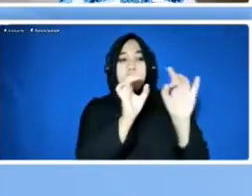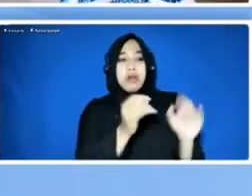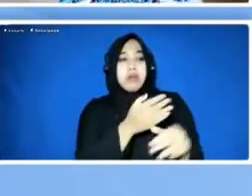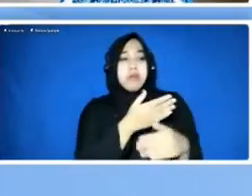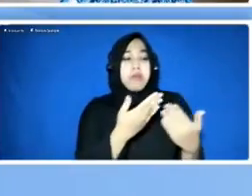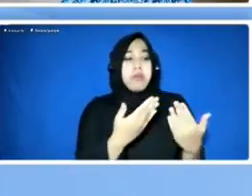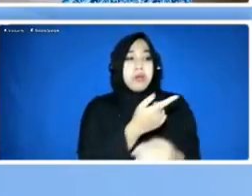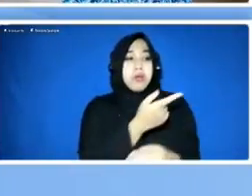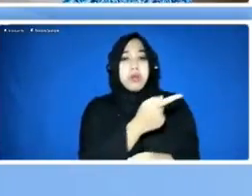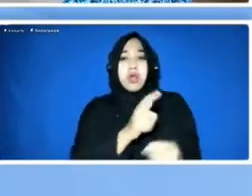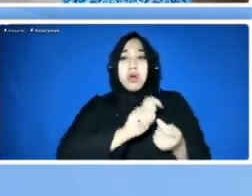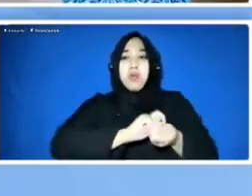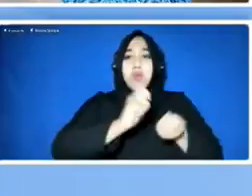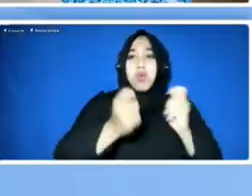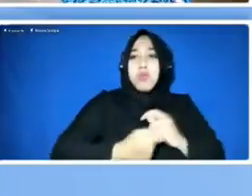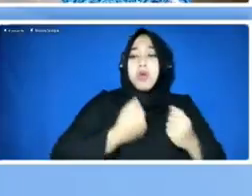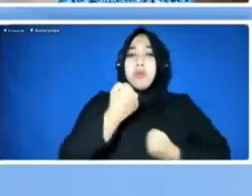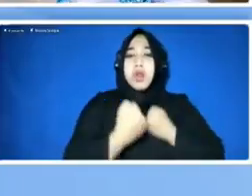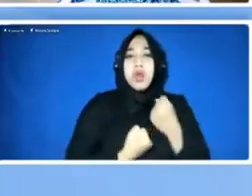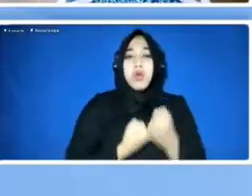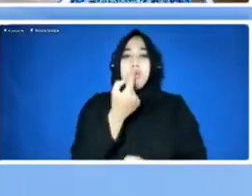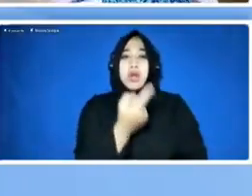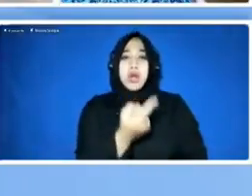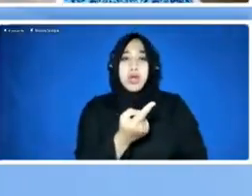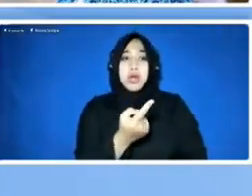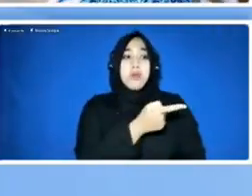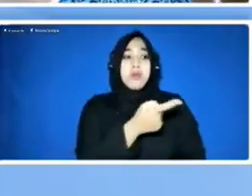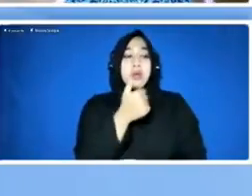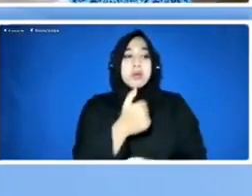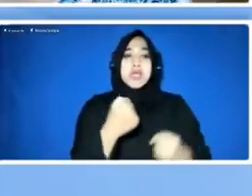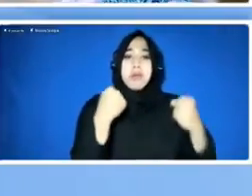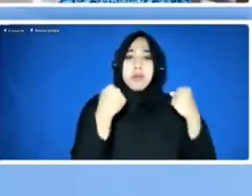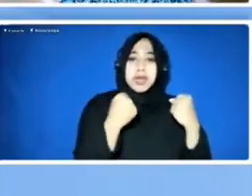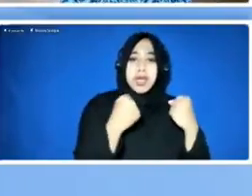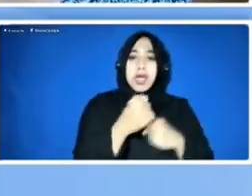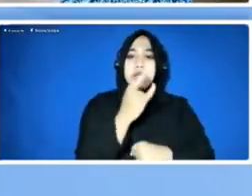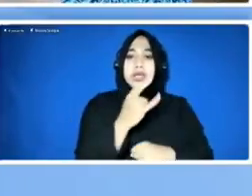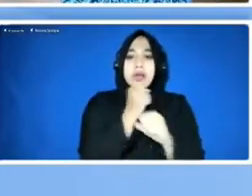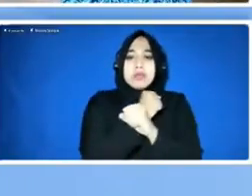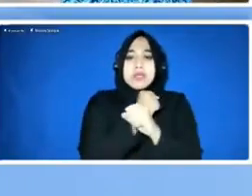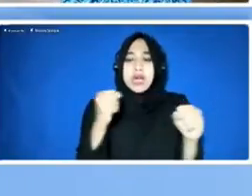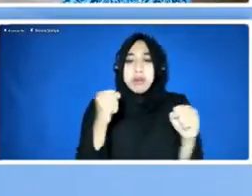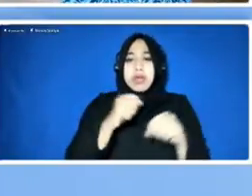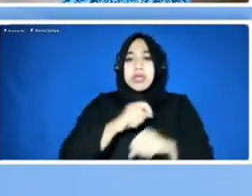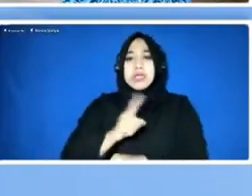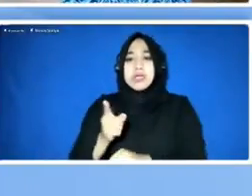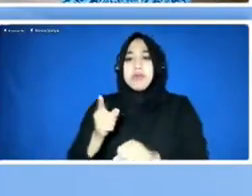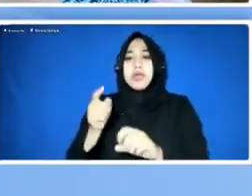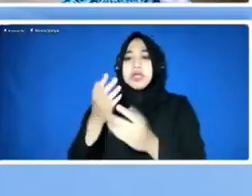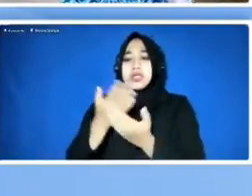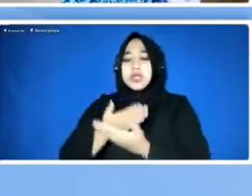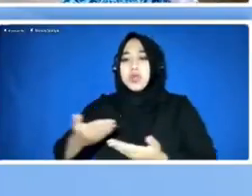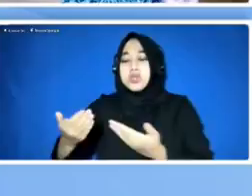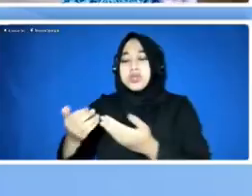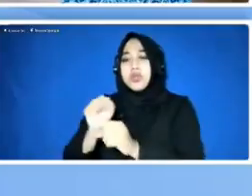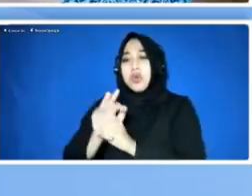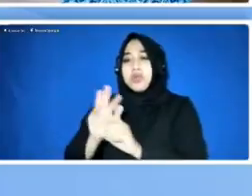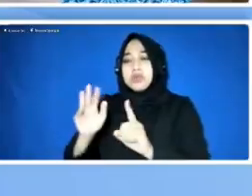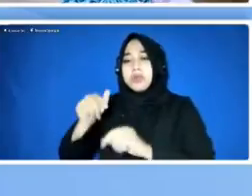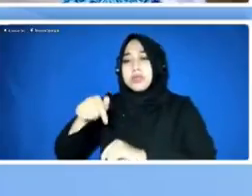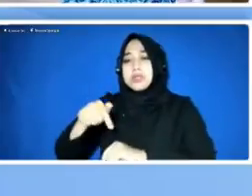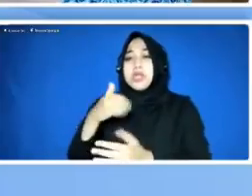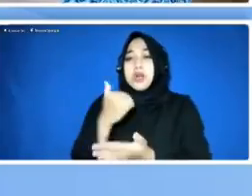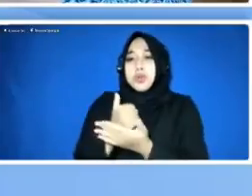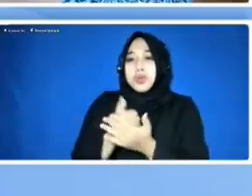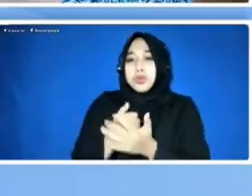mereka mengubah perilaku mereka sehingga mereka bisa bertahan dan tetap selamat selama masa pandemi. Jadi dua hal ini yang menurut